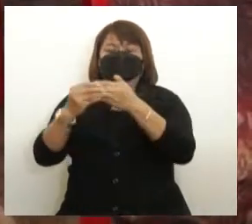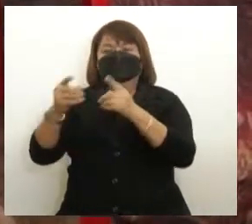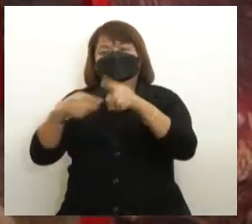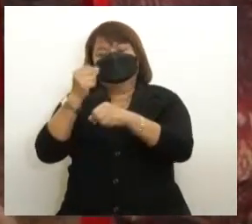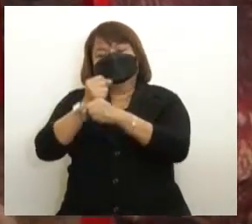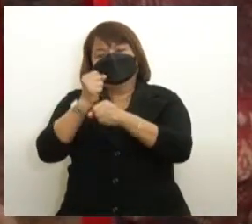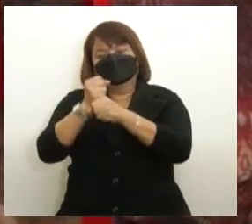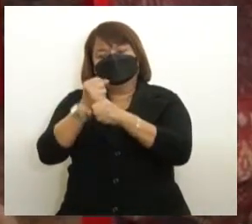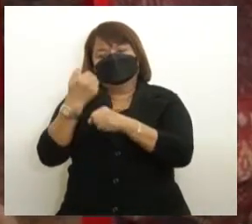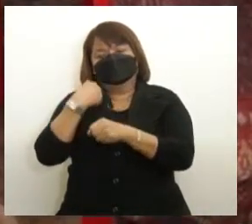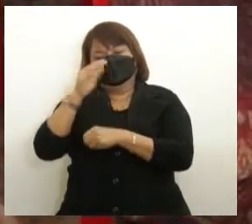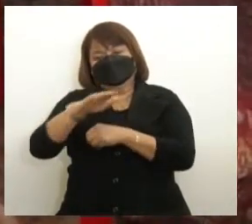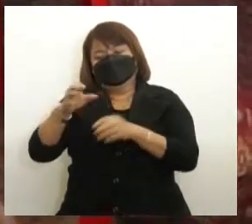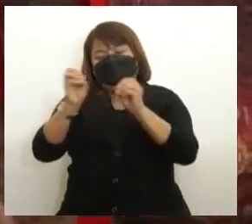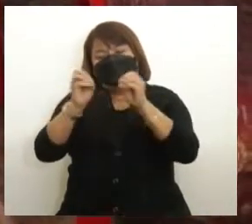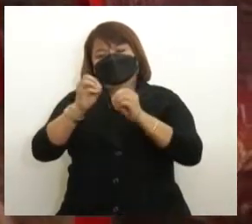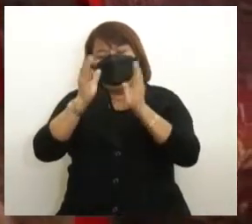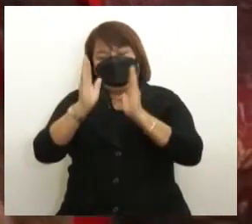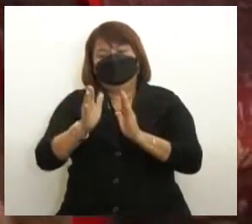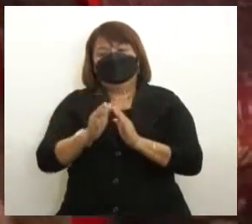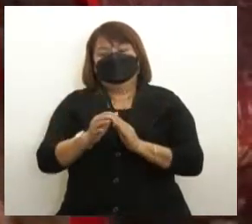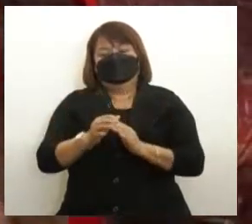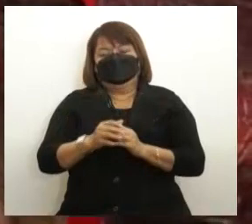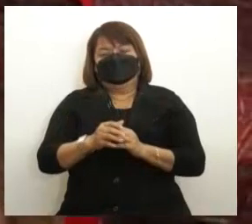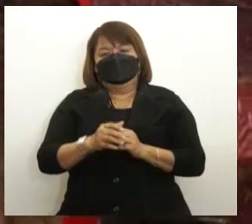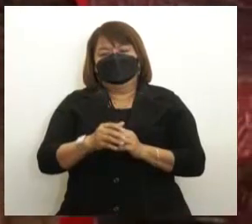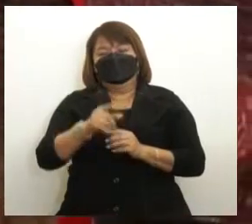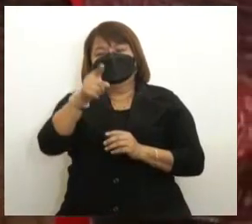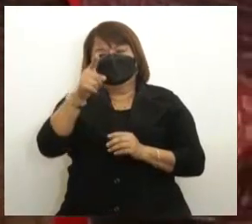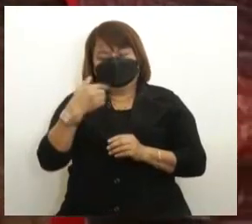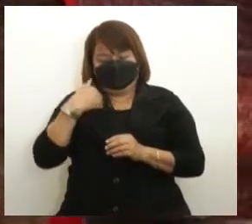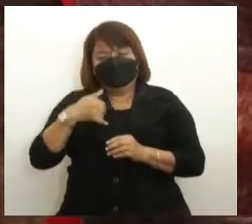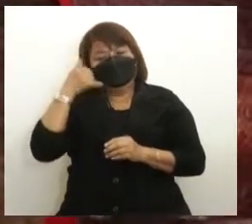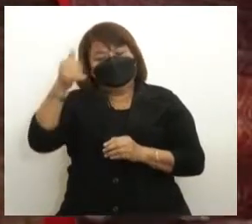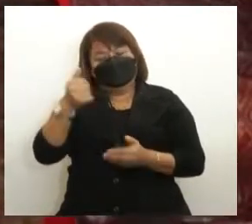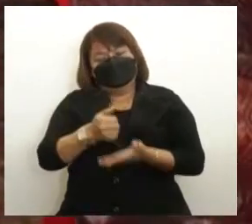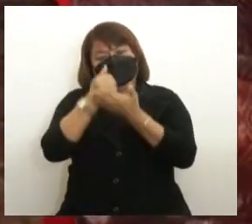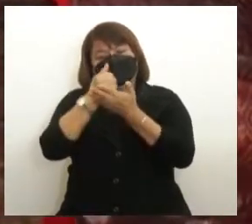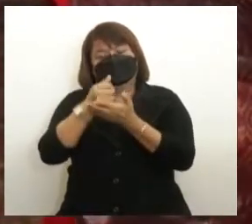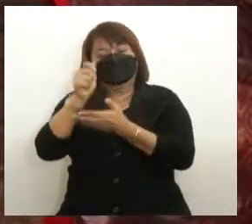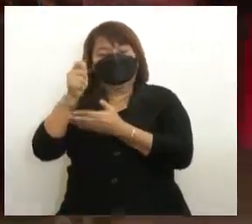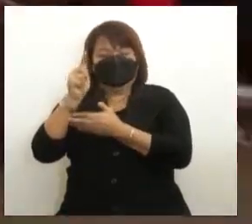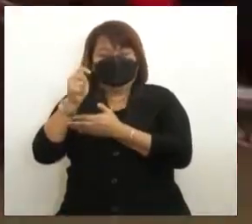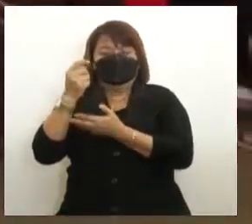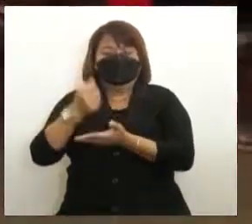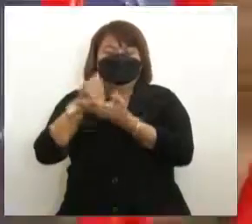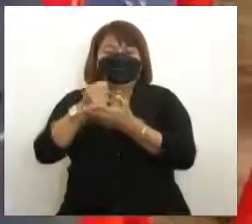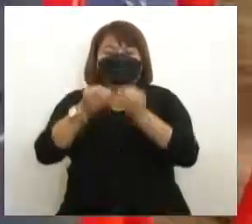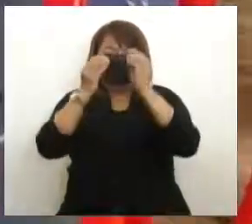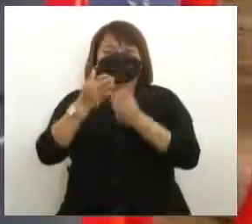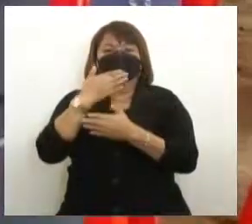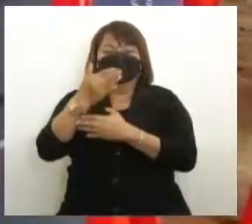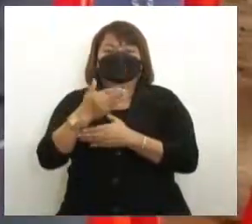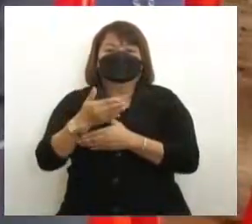มันจะมีเด็กไม่กี่คนนะคะหนึ่งในนั้นก็คืออาตี้ที่ดิฉันสังเกตเห็นแล้วก็เขาจะช่วยเหลือคุณครูมาตลอด ปี